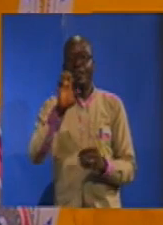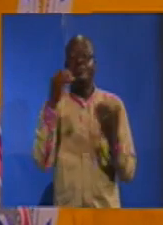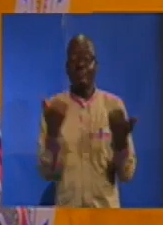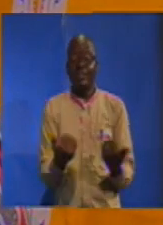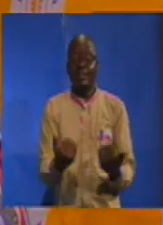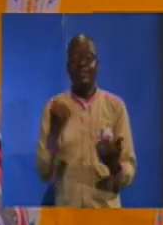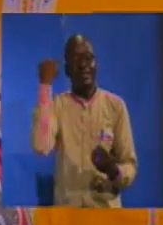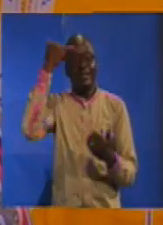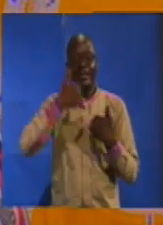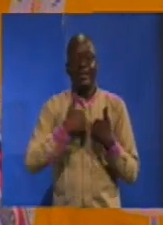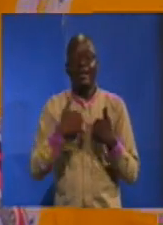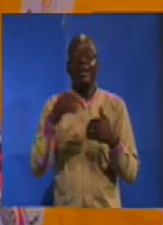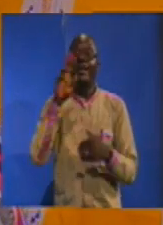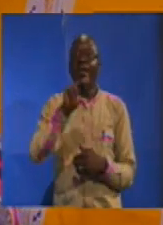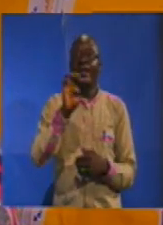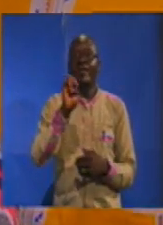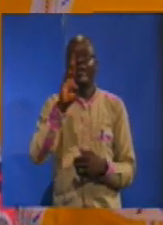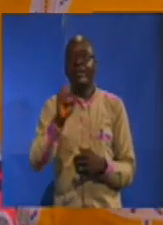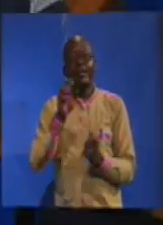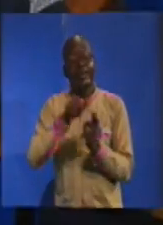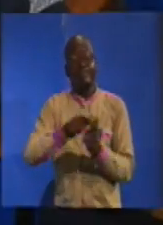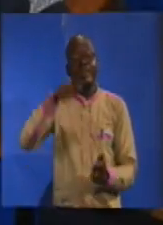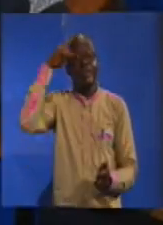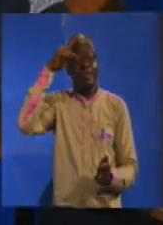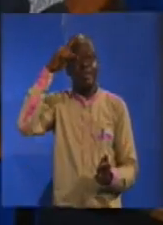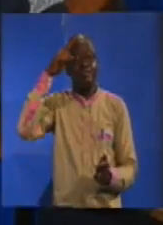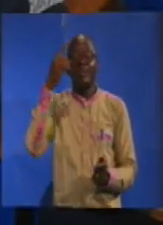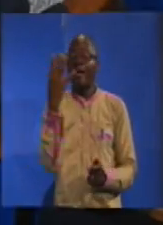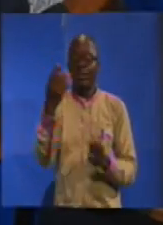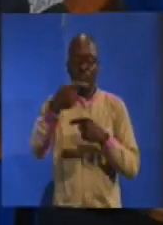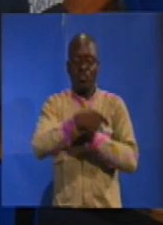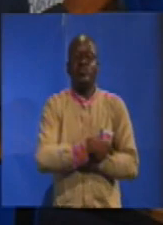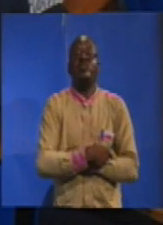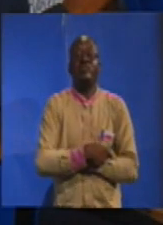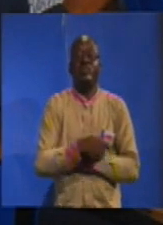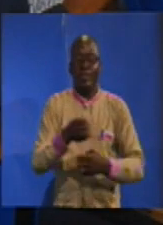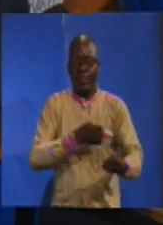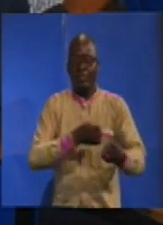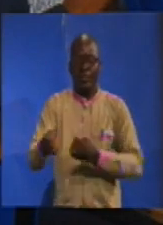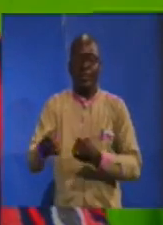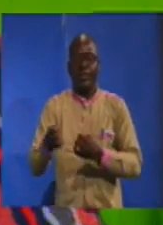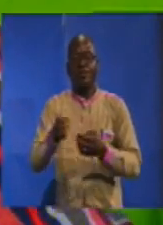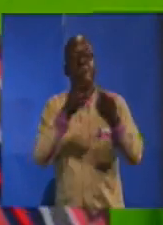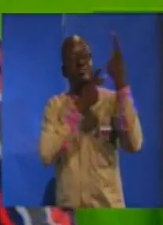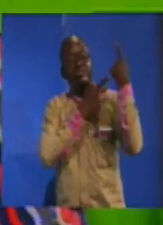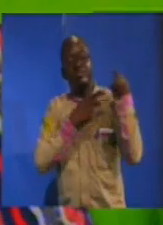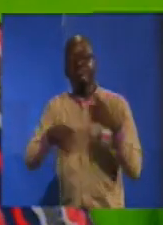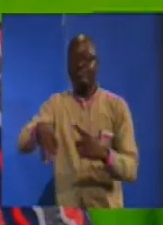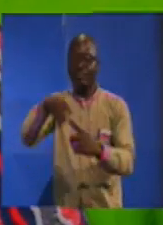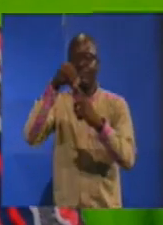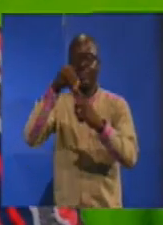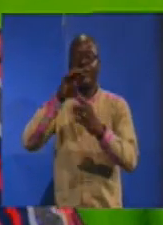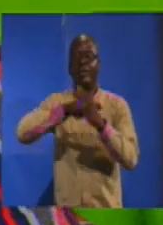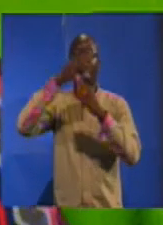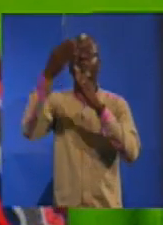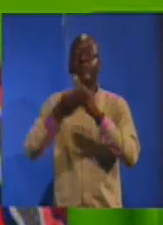veut dire qu'au niveau des INEP, là, ça doit faire une grande mutation. 4 jours durant, les échanges porteront essentiellement sur le